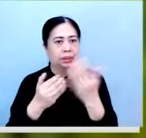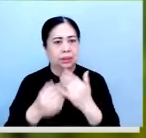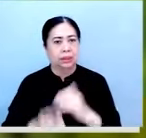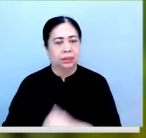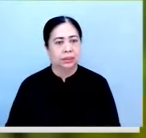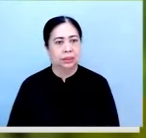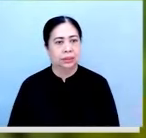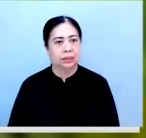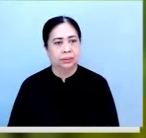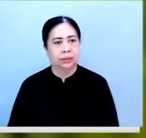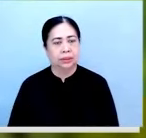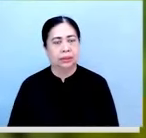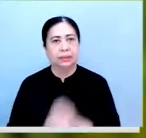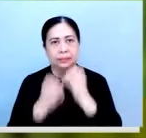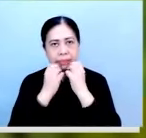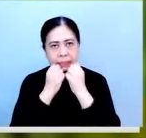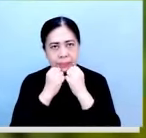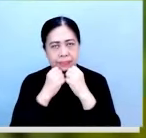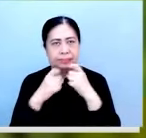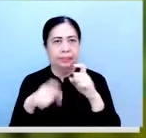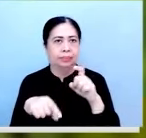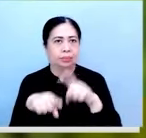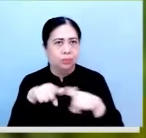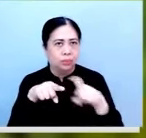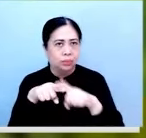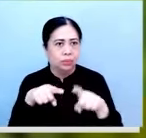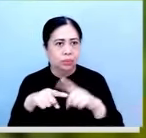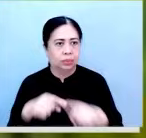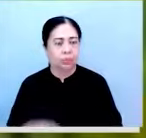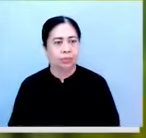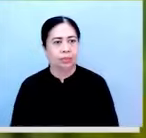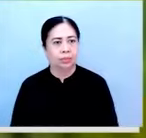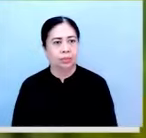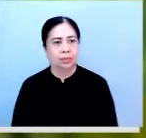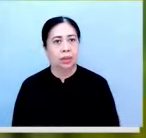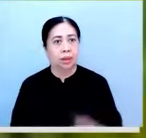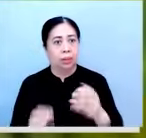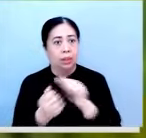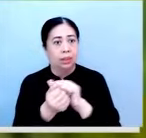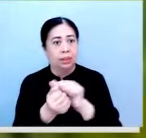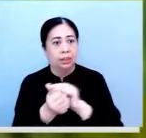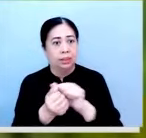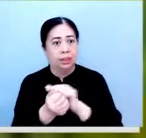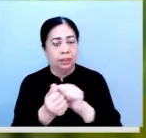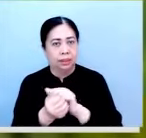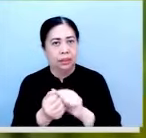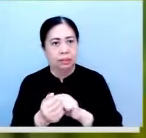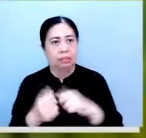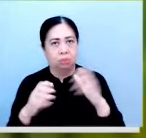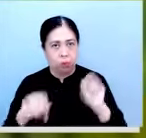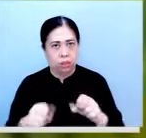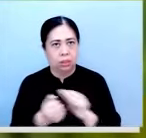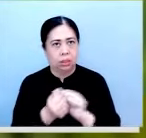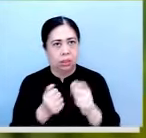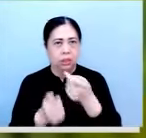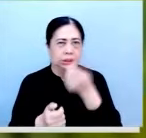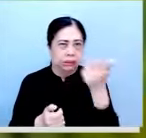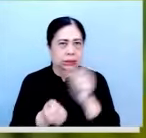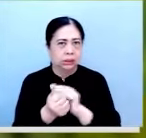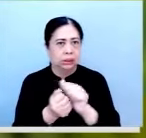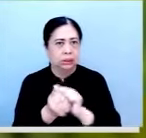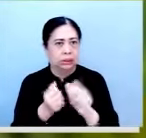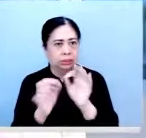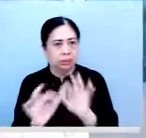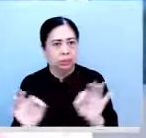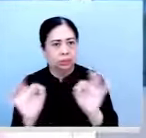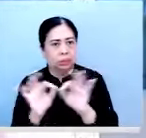yes, energy efficient. So. Standard kasi yon. Tapos ito, washable to, di ba? Kasi yes, tela. Yes, tela naman. Tanggalin natin. Kasi napakaimportante niyan